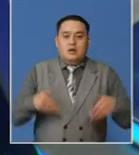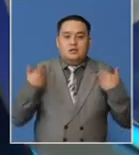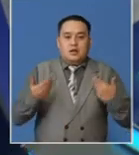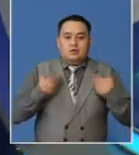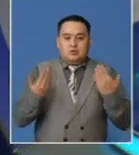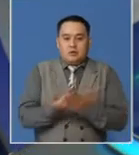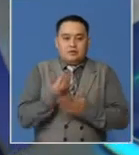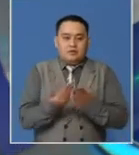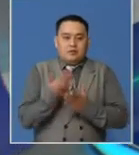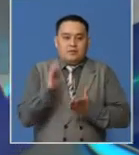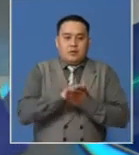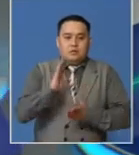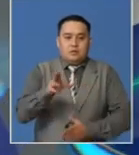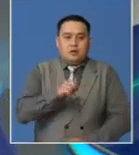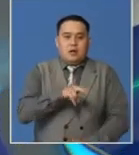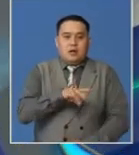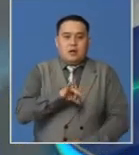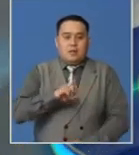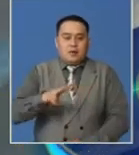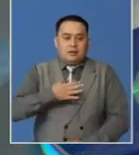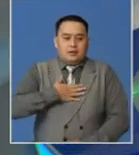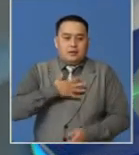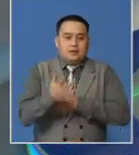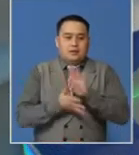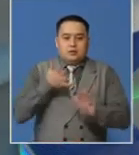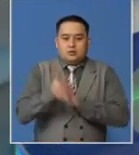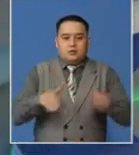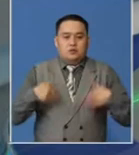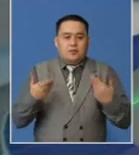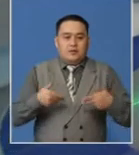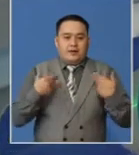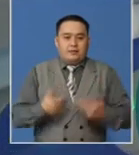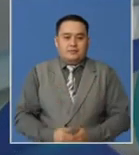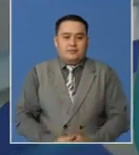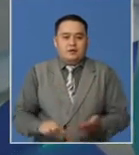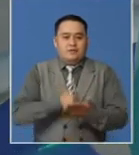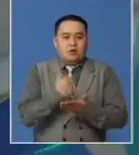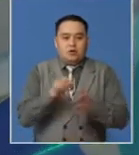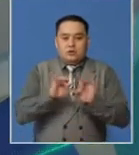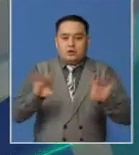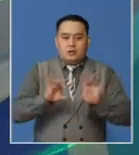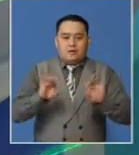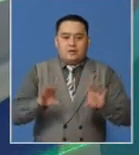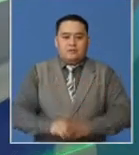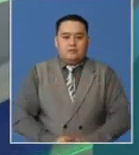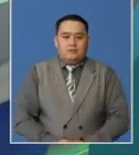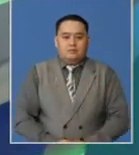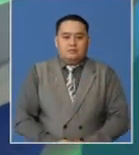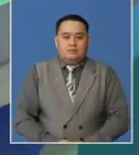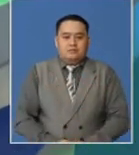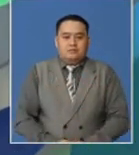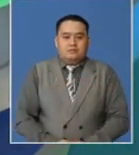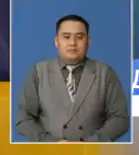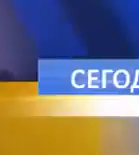Здравствуйте, вы смотрите новости на телеканале ЖТСУ, в студии Ляман Раймбеков и сурдоперевод Марата Жумабекова. И в начале выпуска коротко о самом важном.